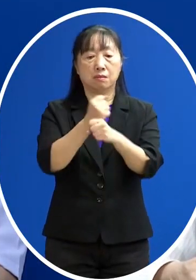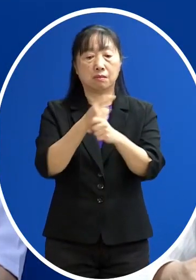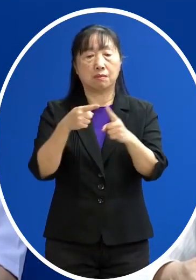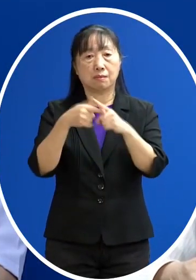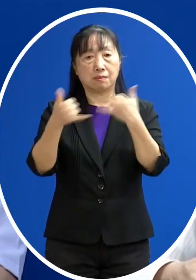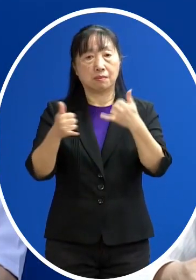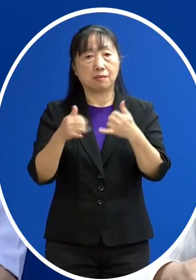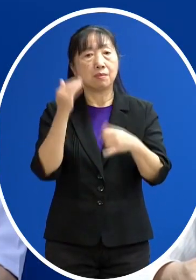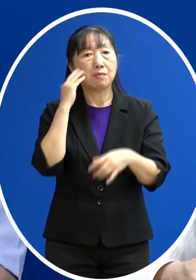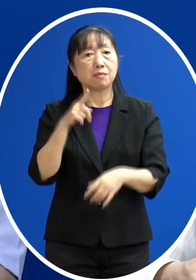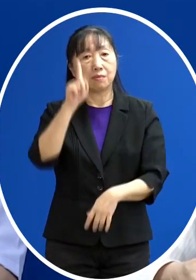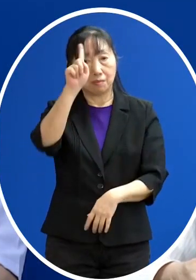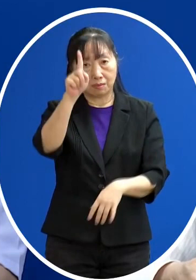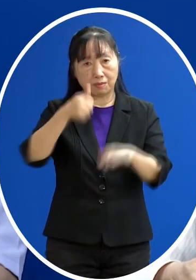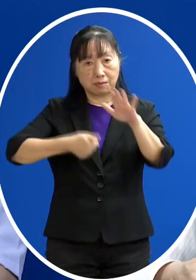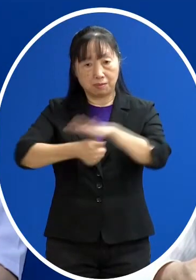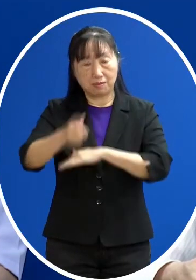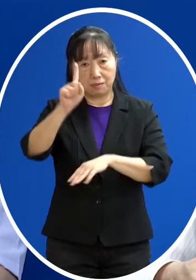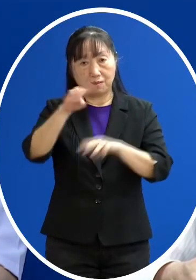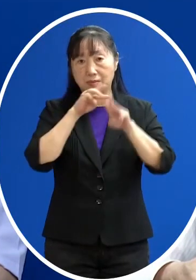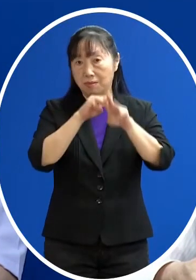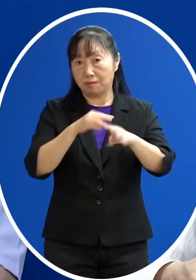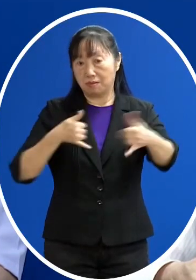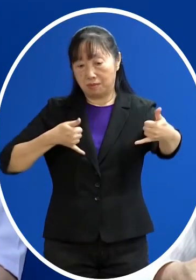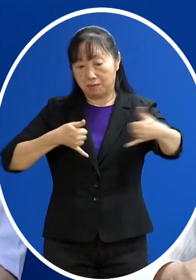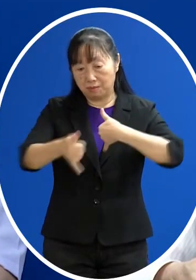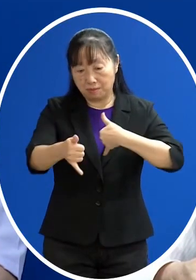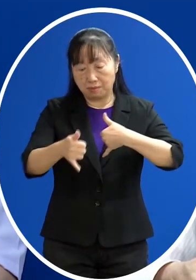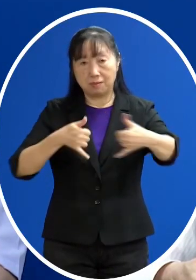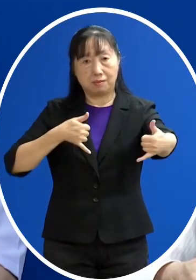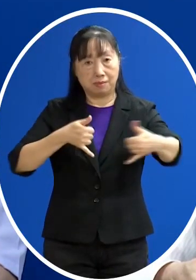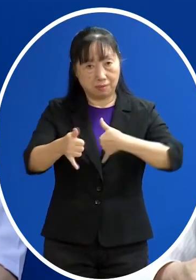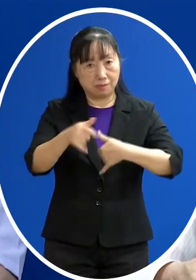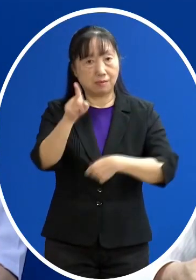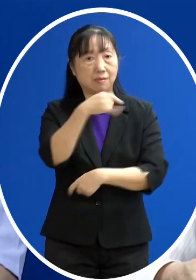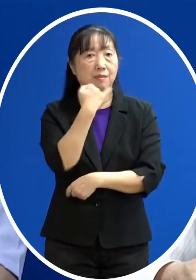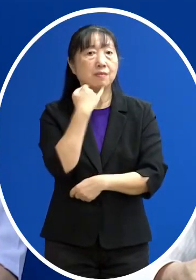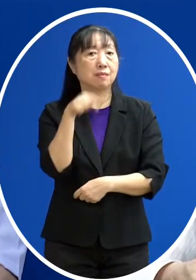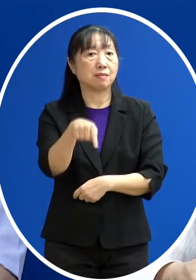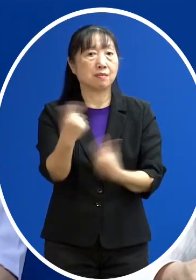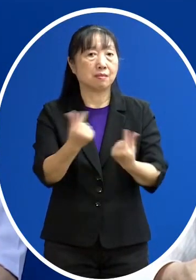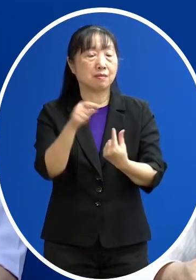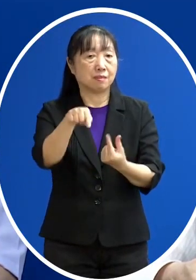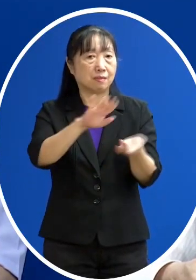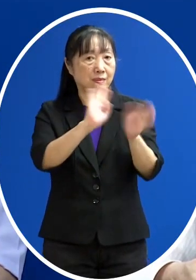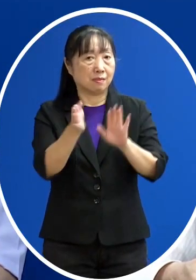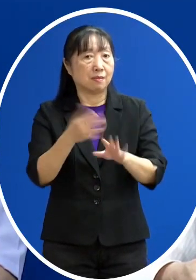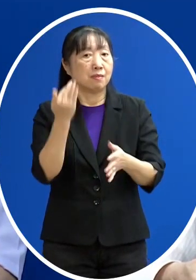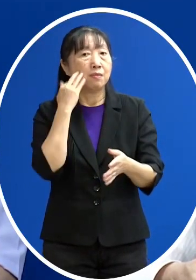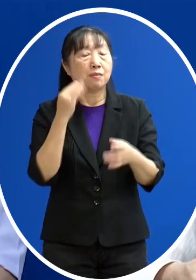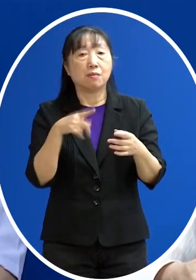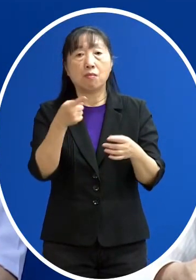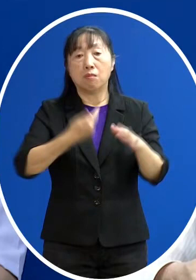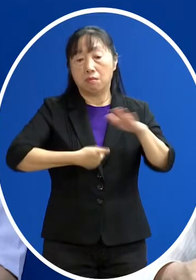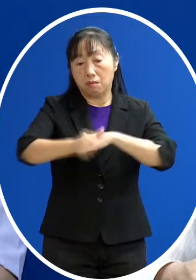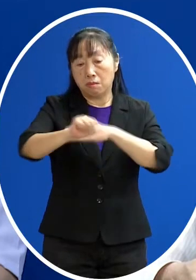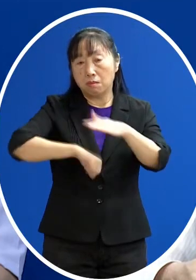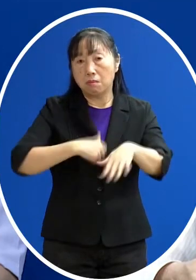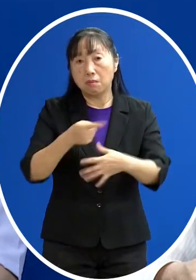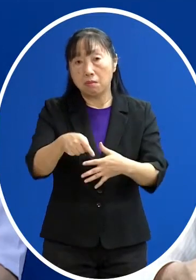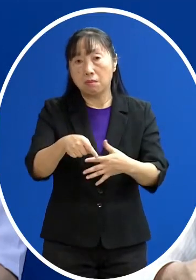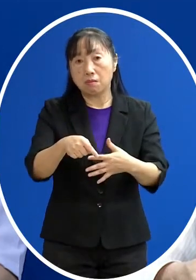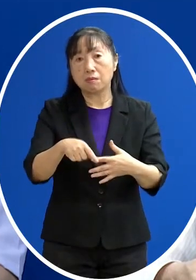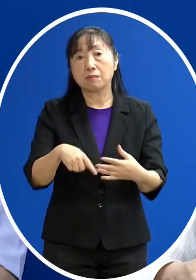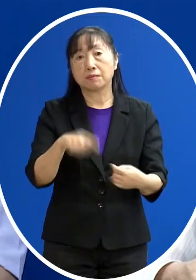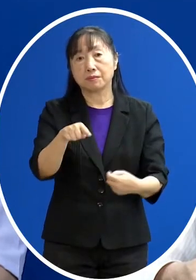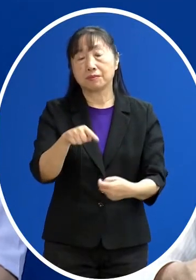进一出的方式来管制人潮。那第二个呢，在出入口方面，也就是人流的进出方面呢，要在出入